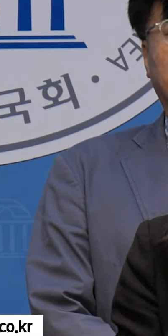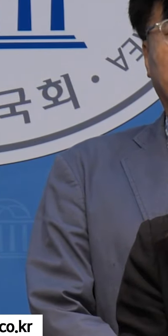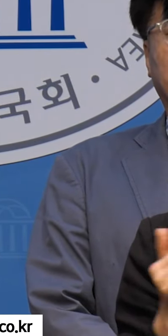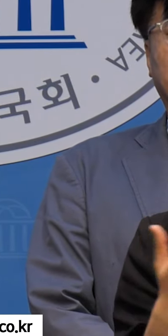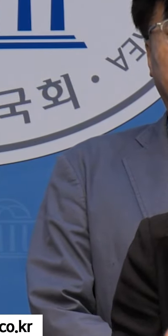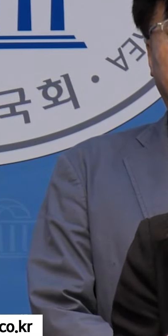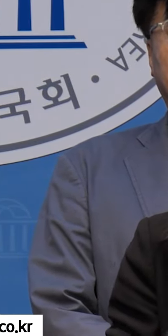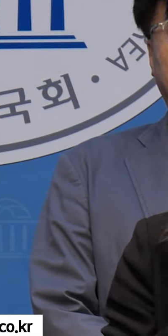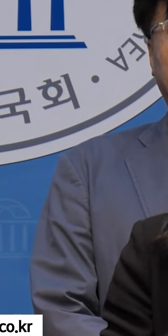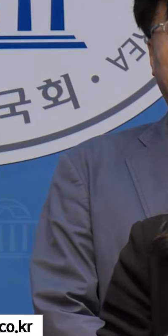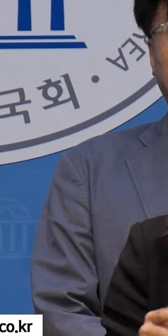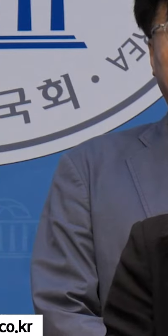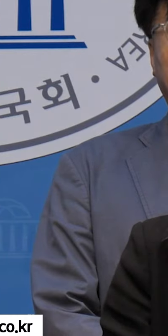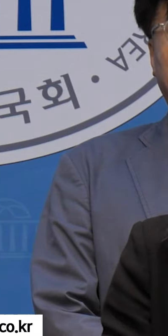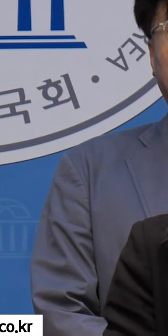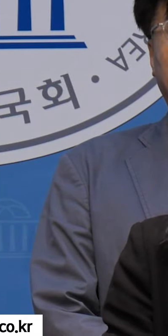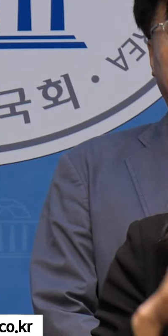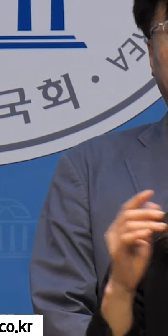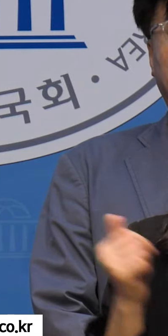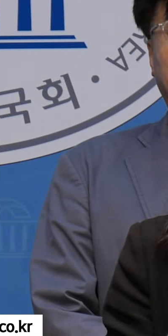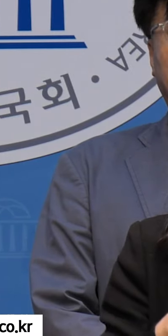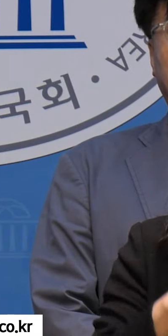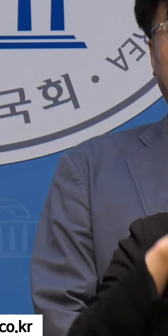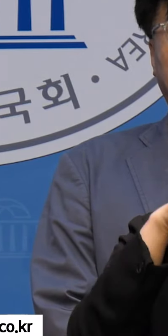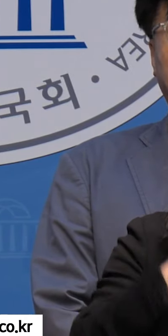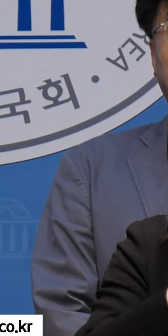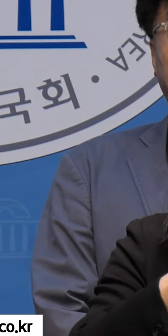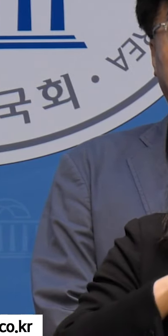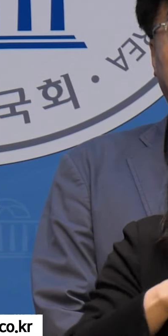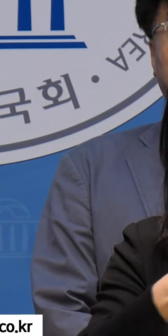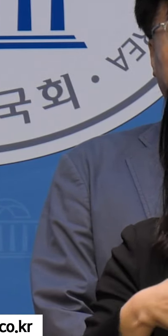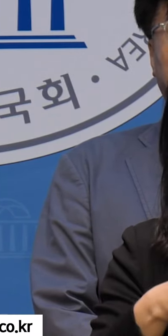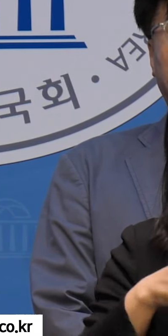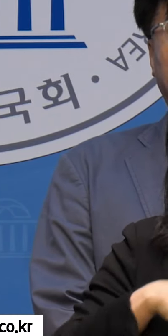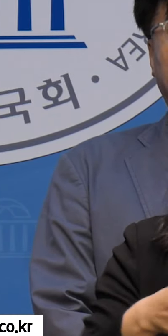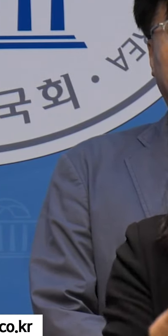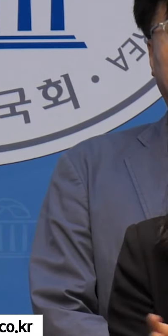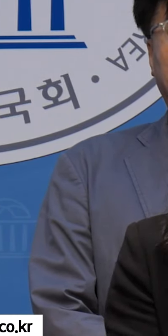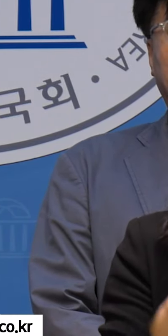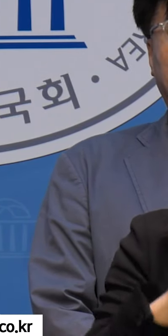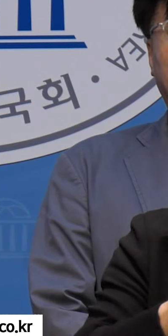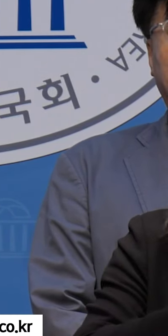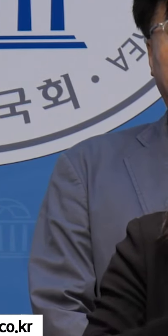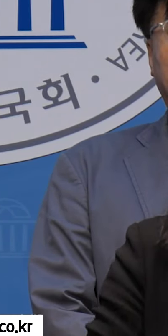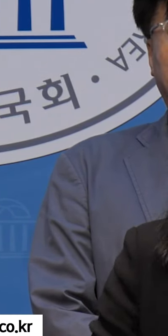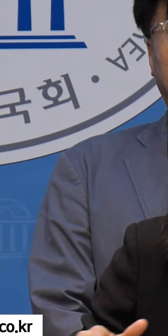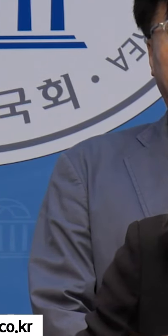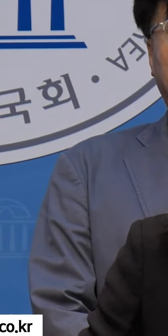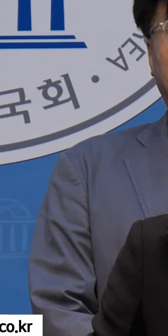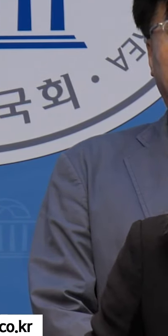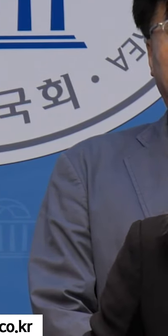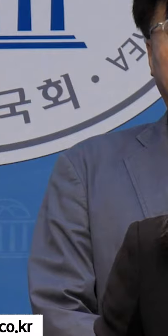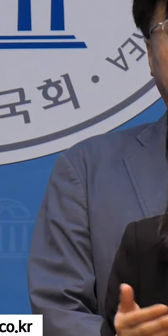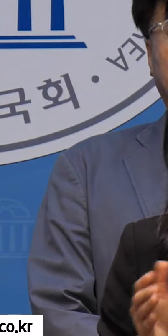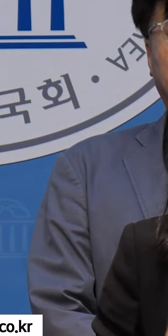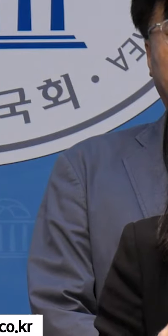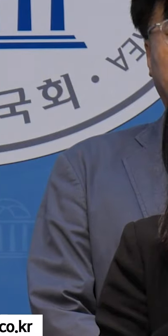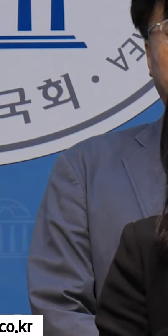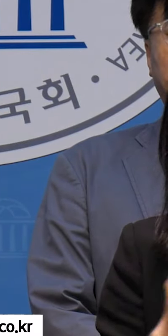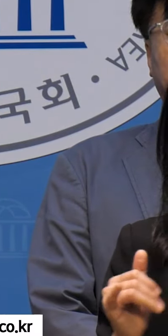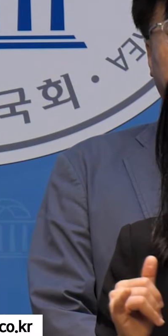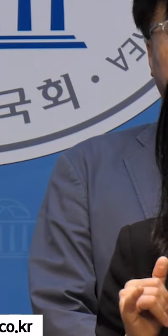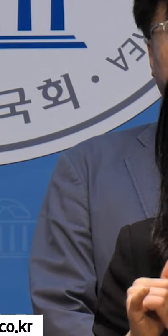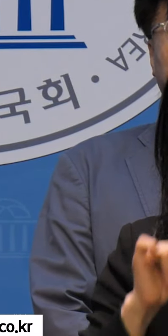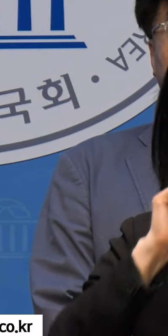위기의 문제를 국회가, 정당이, 정치가 해결해야 되는데 과연 국민들이